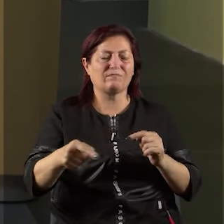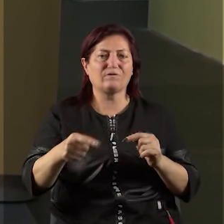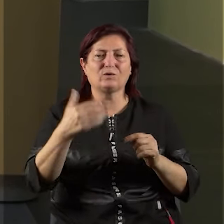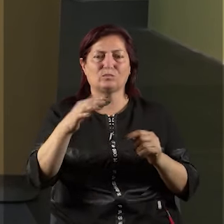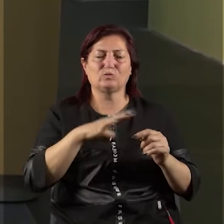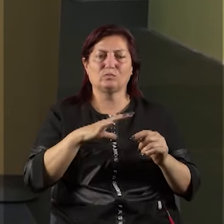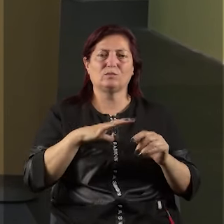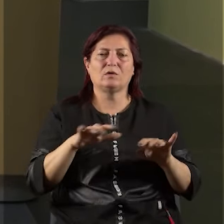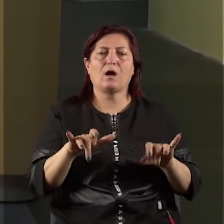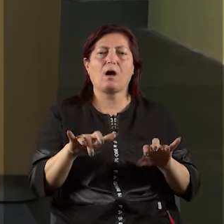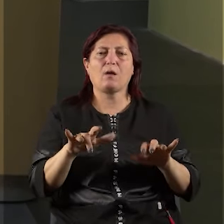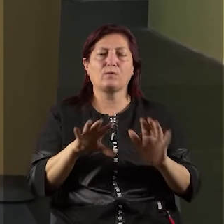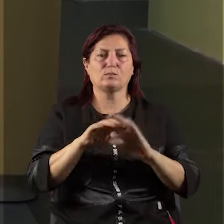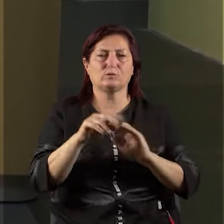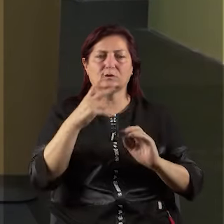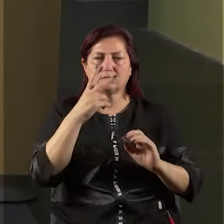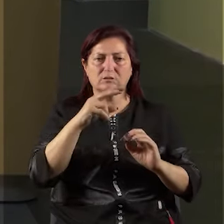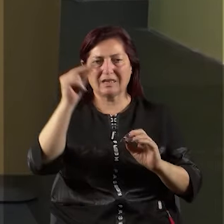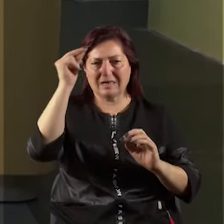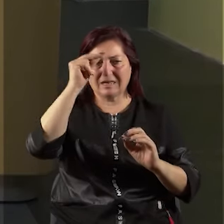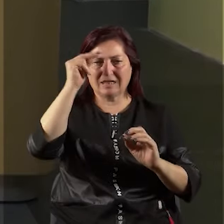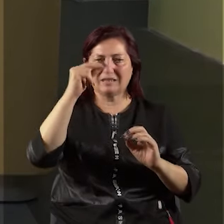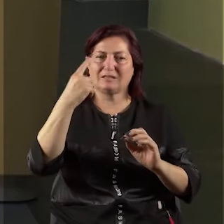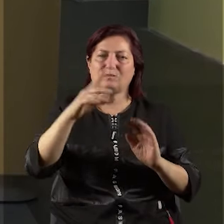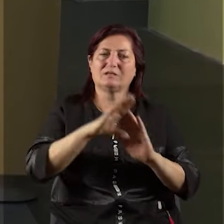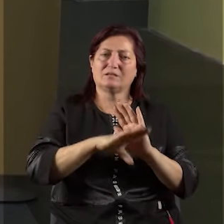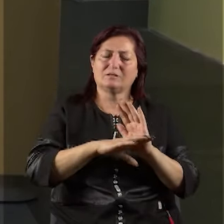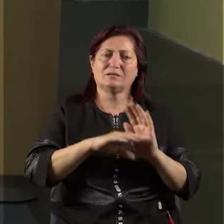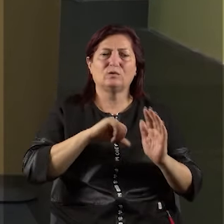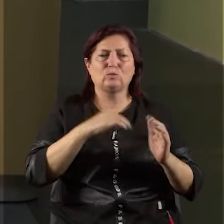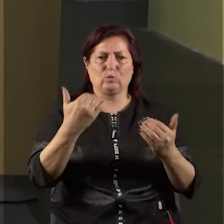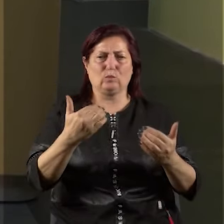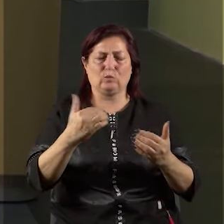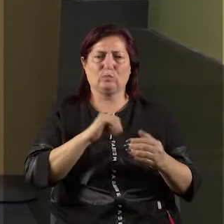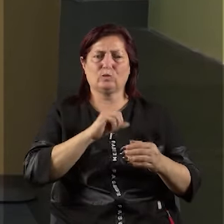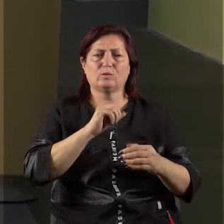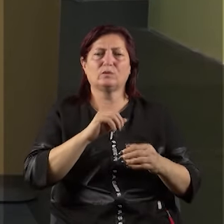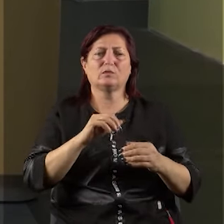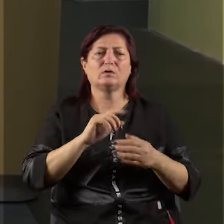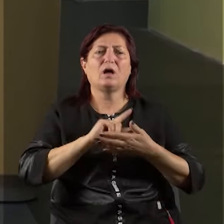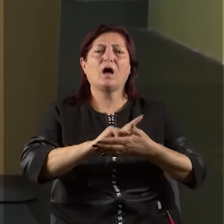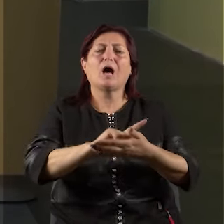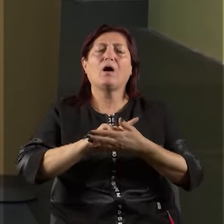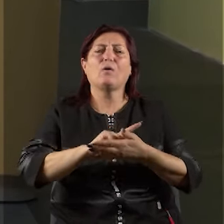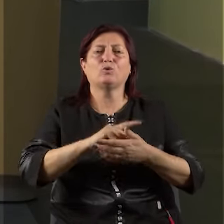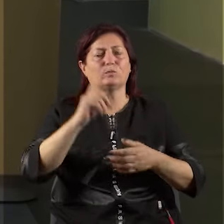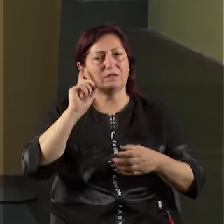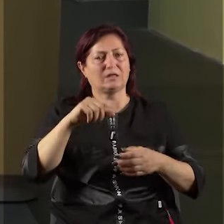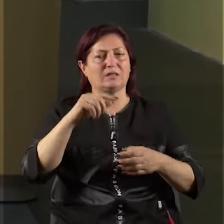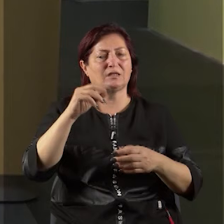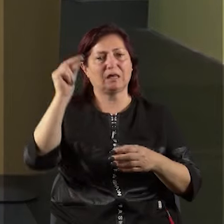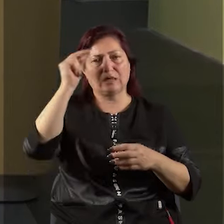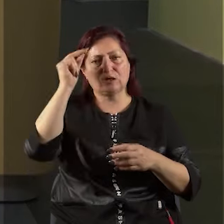աշխովս ընկավ կրթական մի ծրագ, դե մեր հաղորդումը գիտության եւ կրթության, հա, խնդիրները, այսպես ասած, արտարծելու